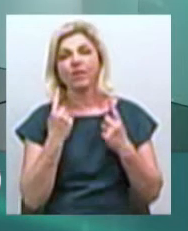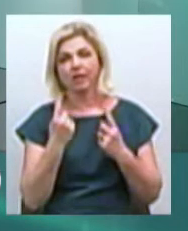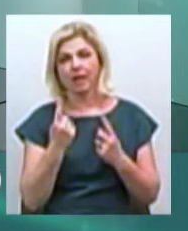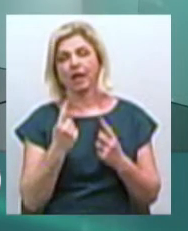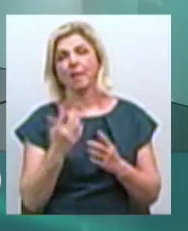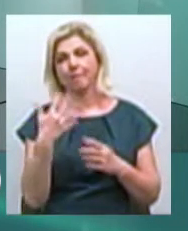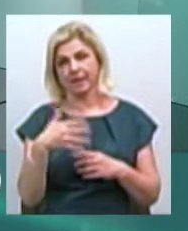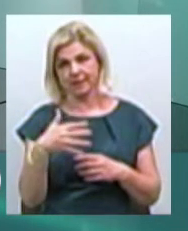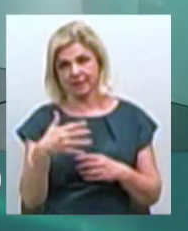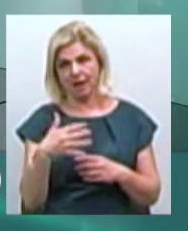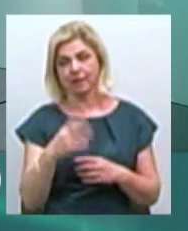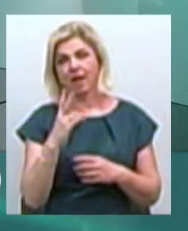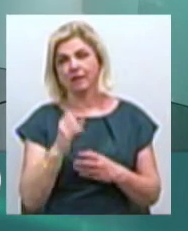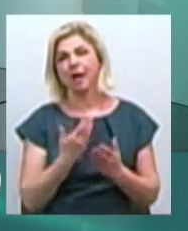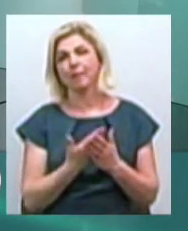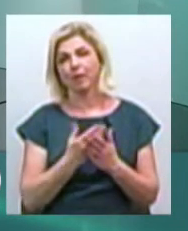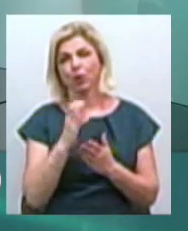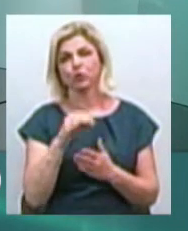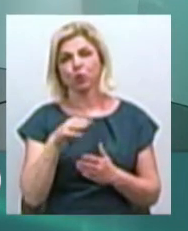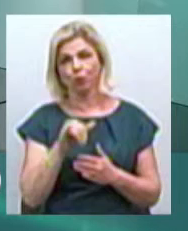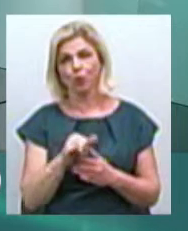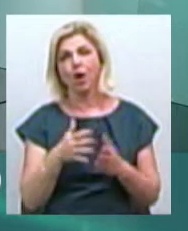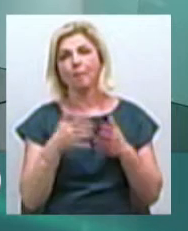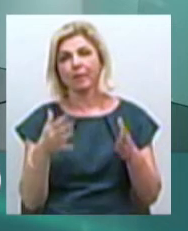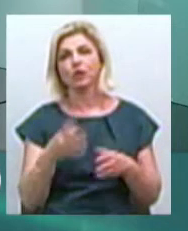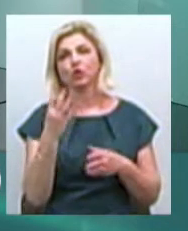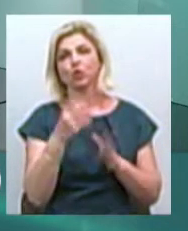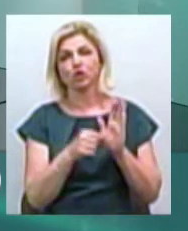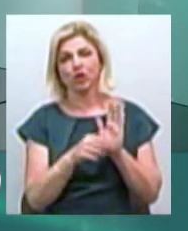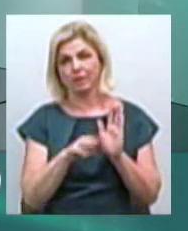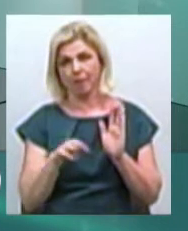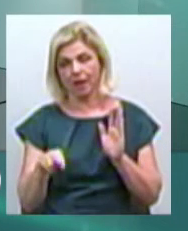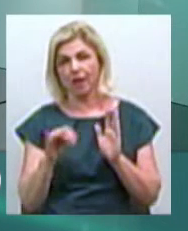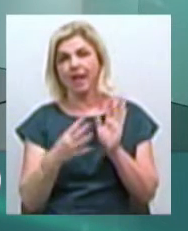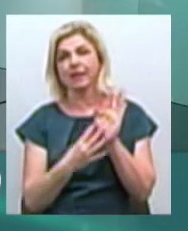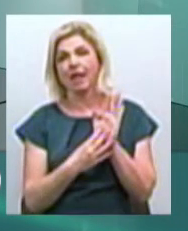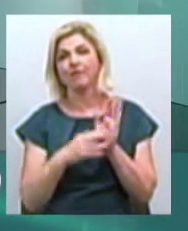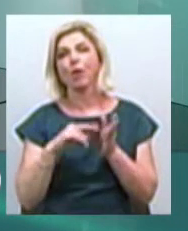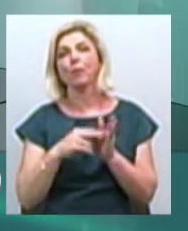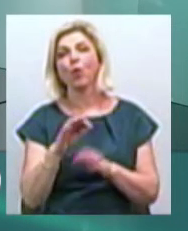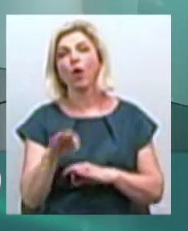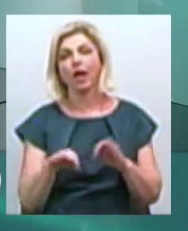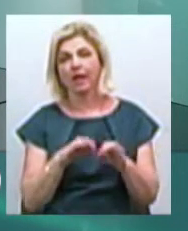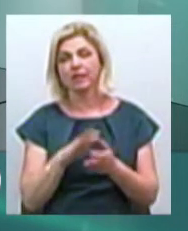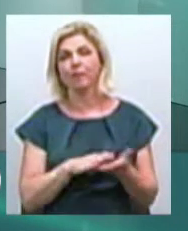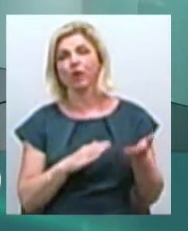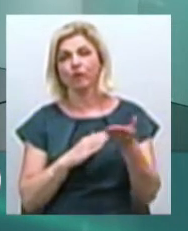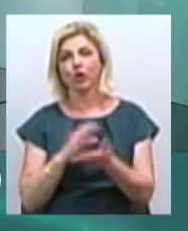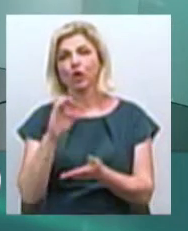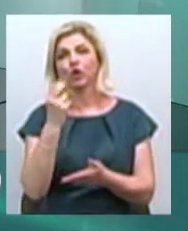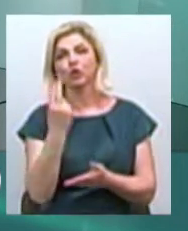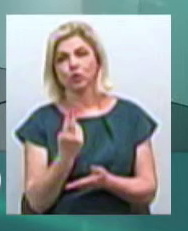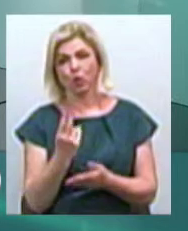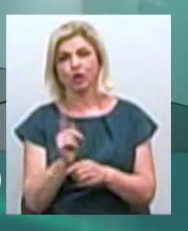подано 50 на орієнтовну суму більше 46 мільйонів. І 9 проєктів подано за соціальною